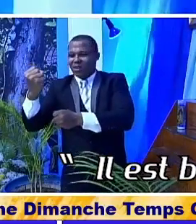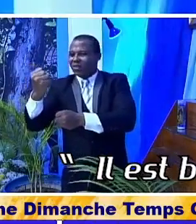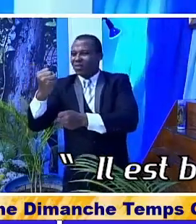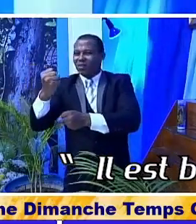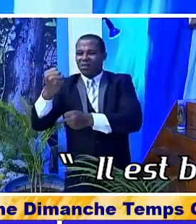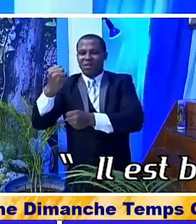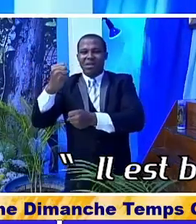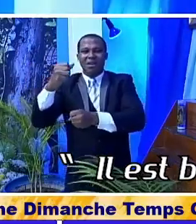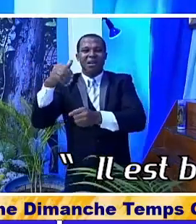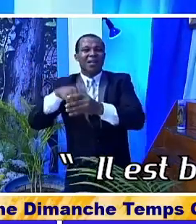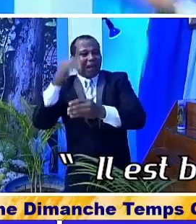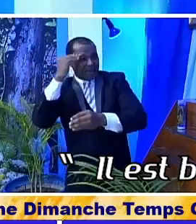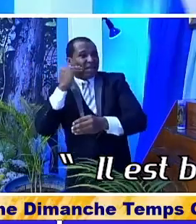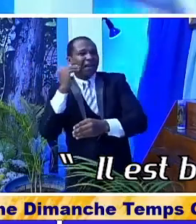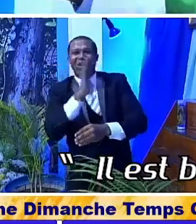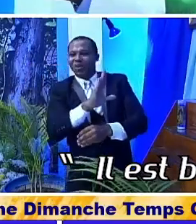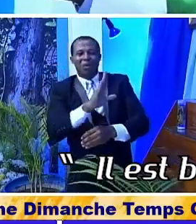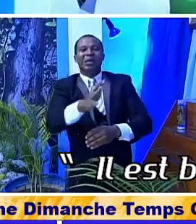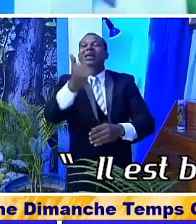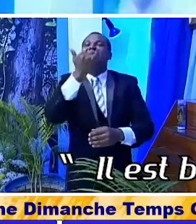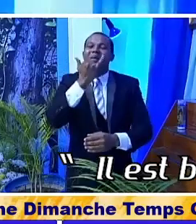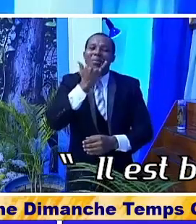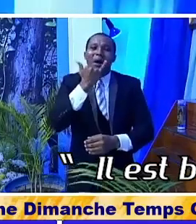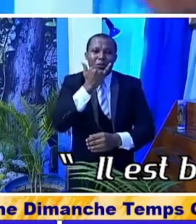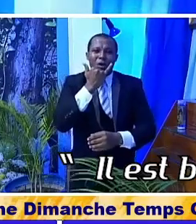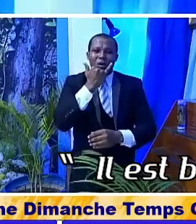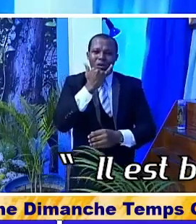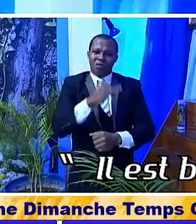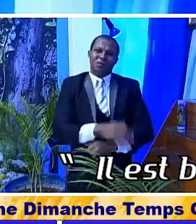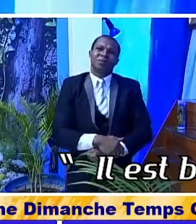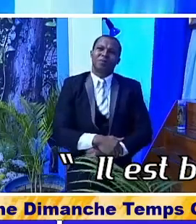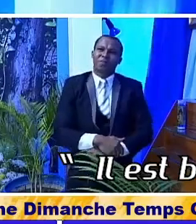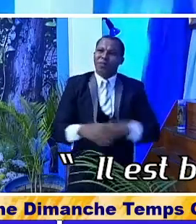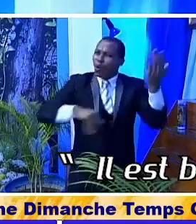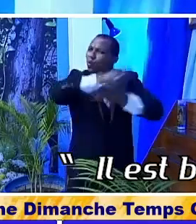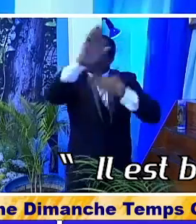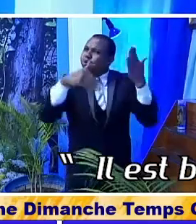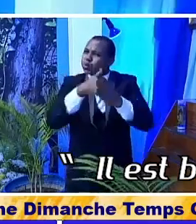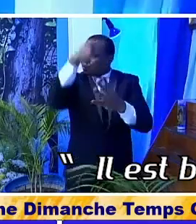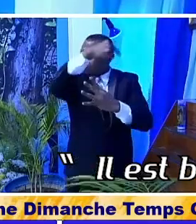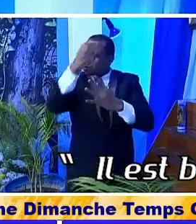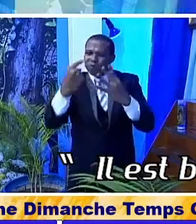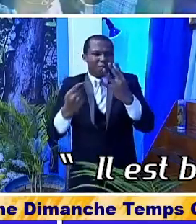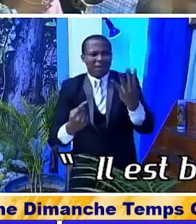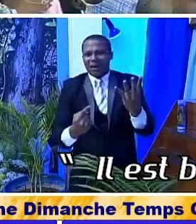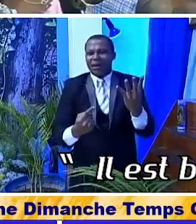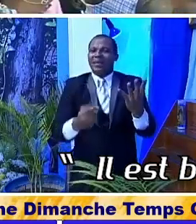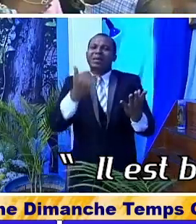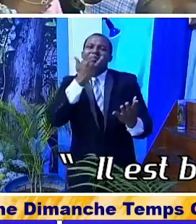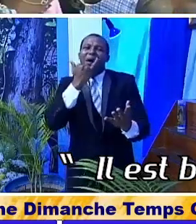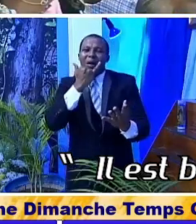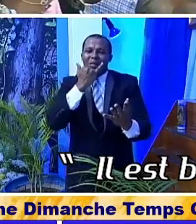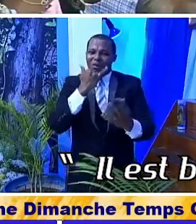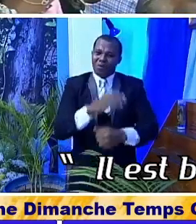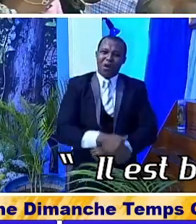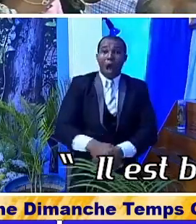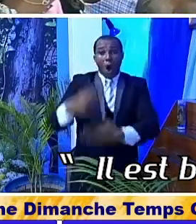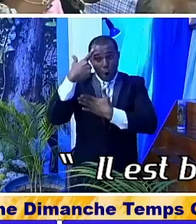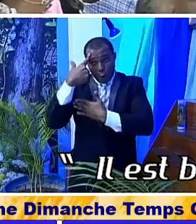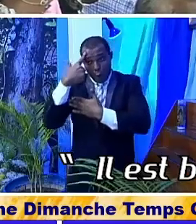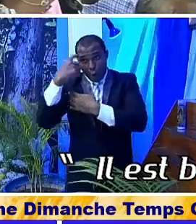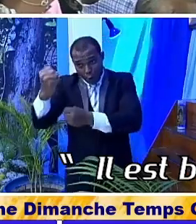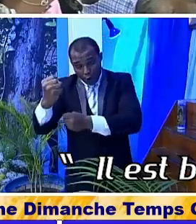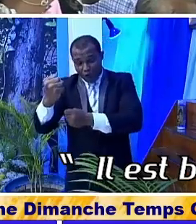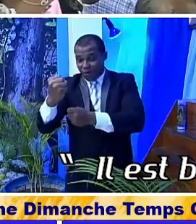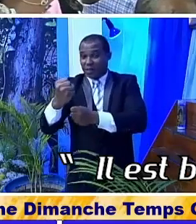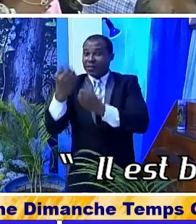je vais faire Claudie confiance encore. C'est tout ça le fait, dans l'esprit, pas me menti. C'est plus gros malheur qui arrive. Et c'est pour ça, il